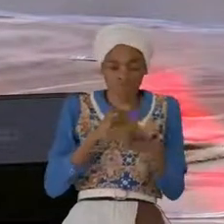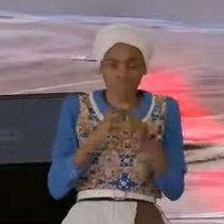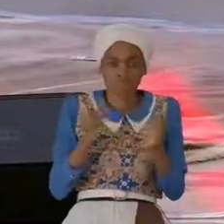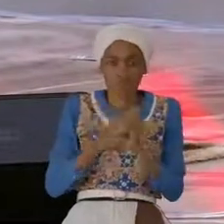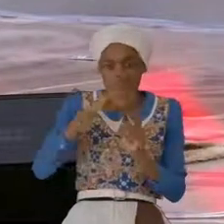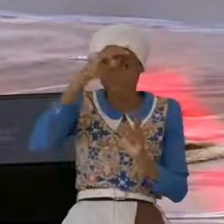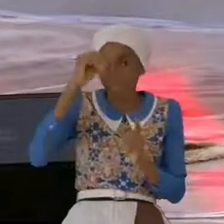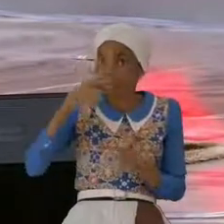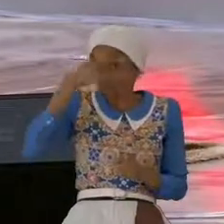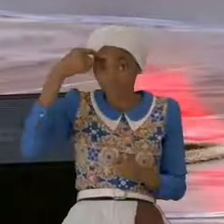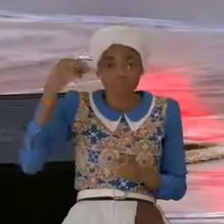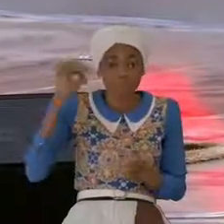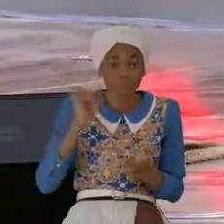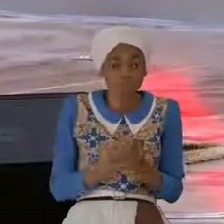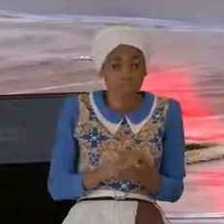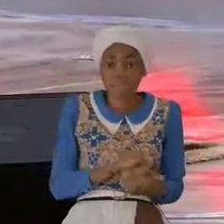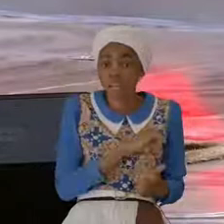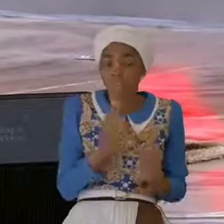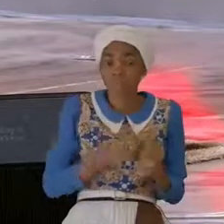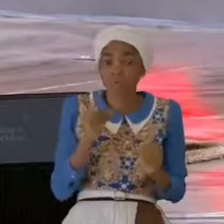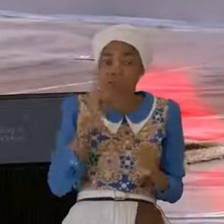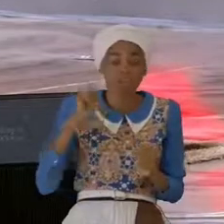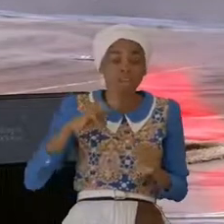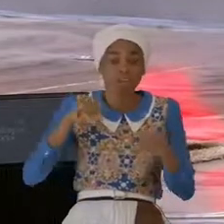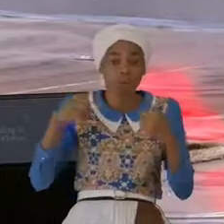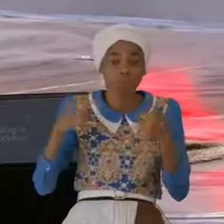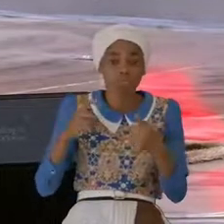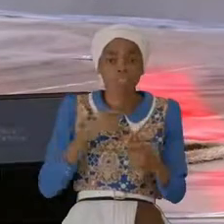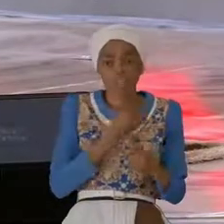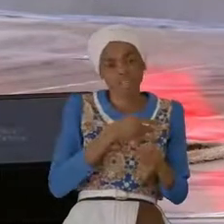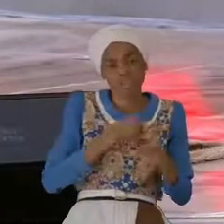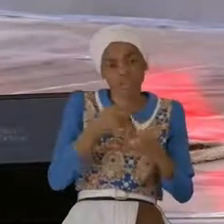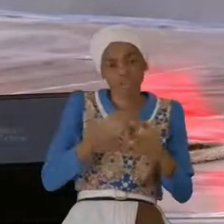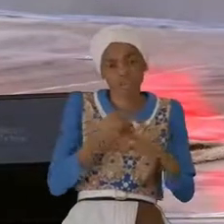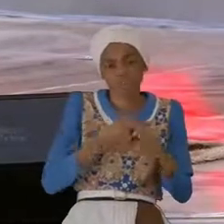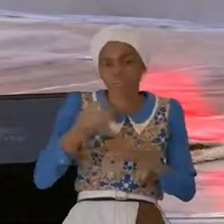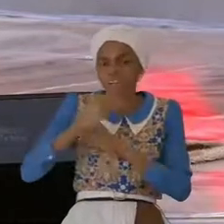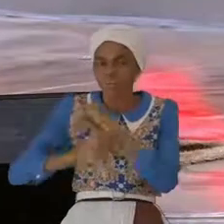en unité avec lui. C'est pourquoi partout il va, il y a les